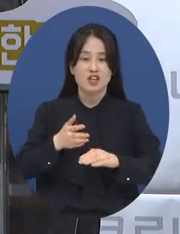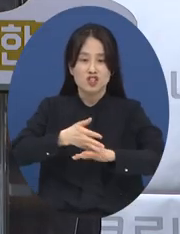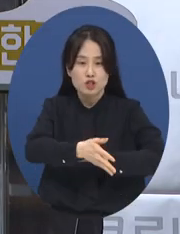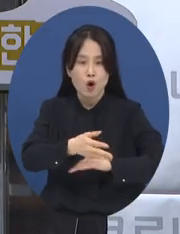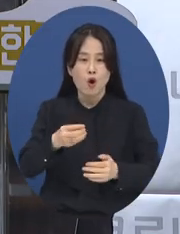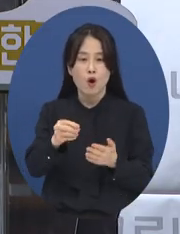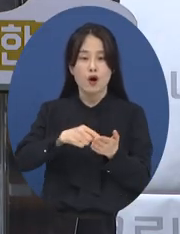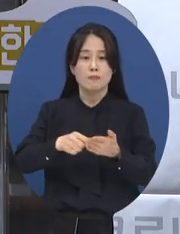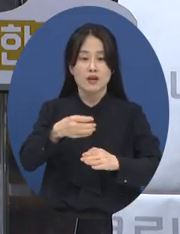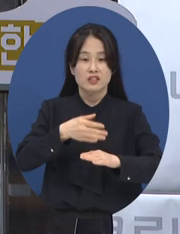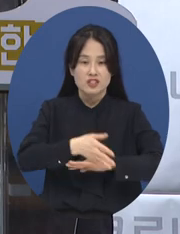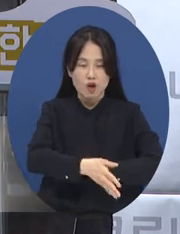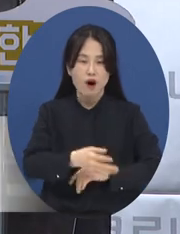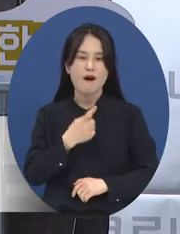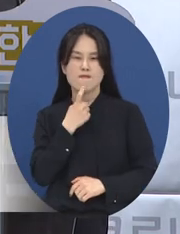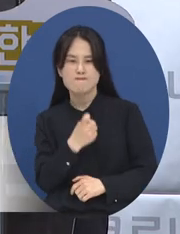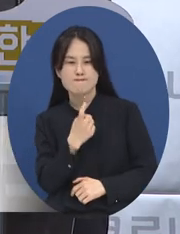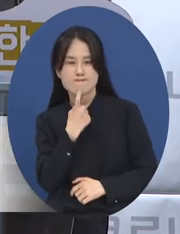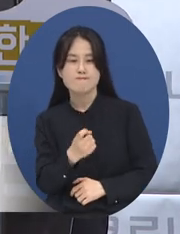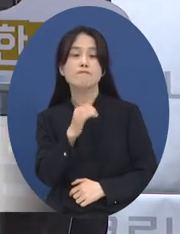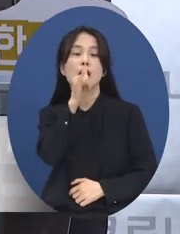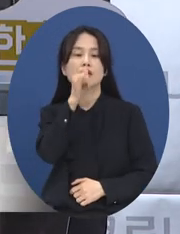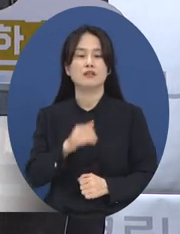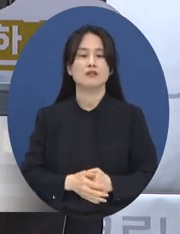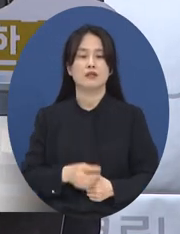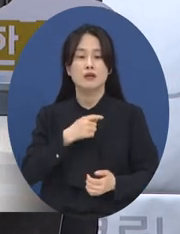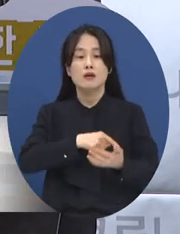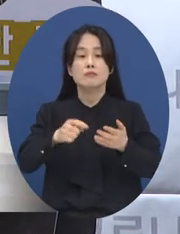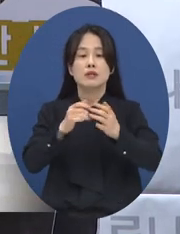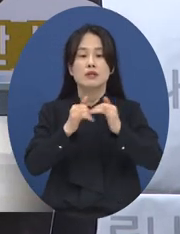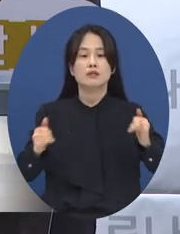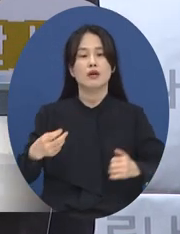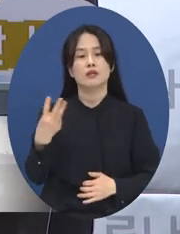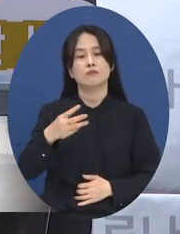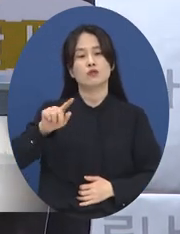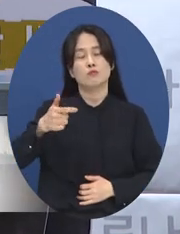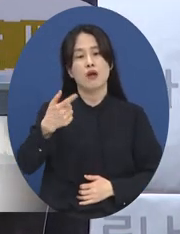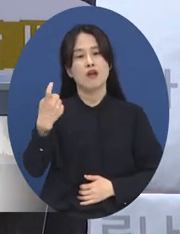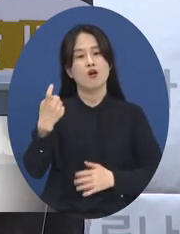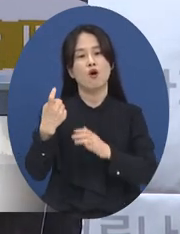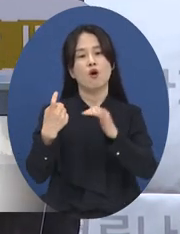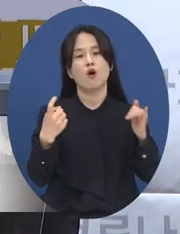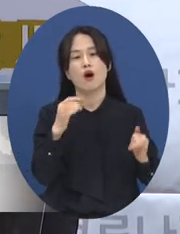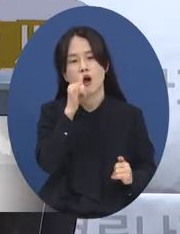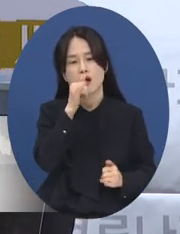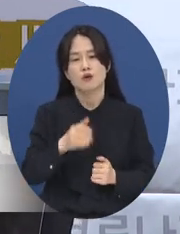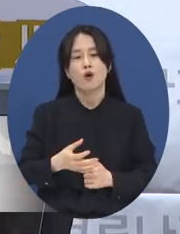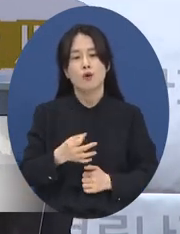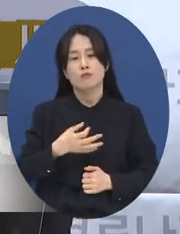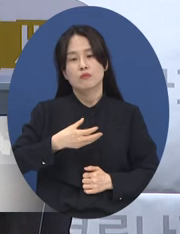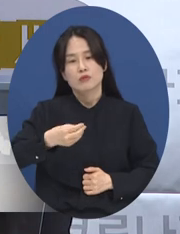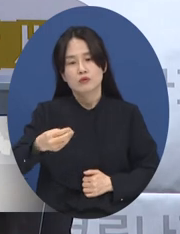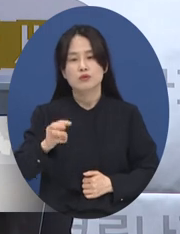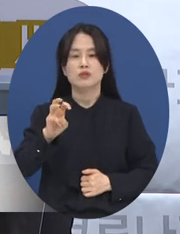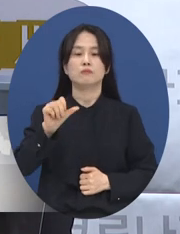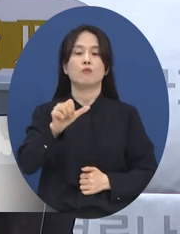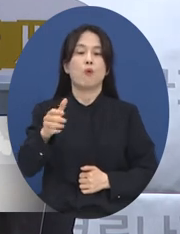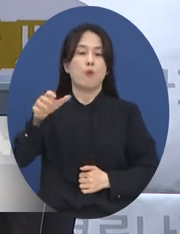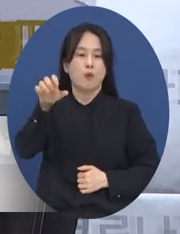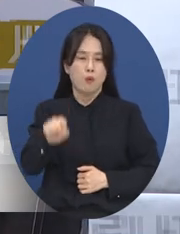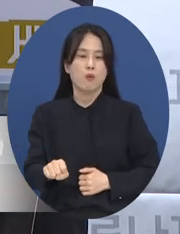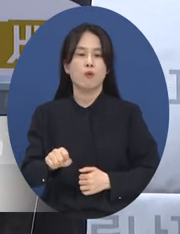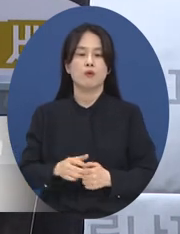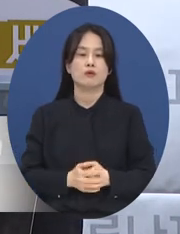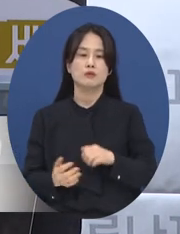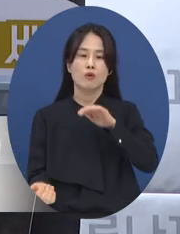서슴지 않았습니다. 피해자는 무려 3,610명에 이르고 대부 금액은 35억에